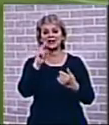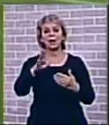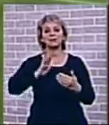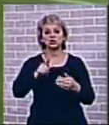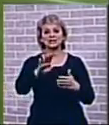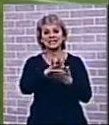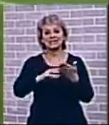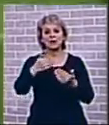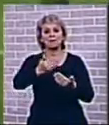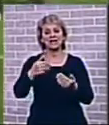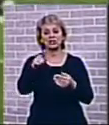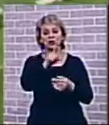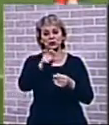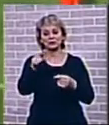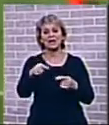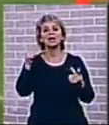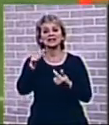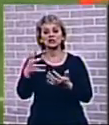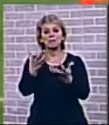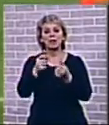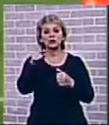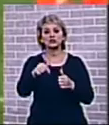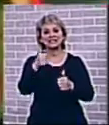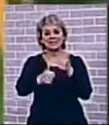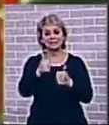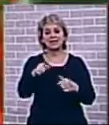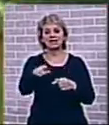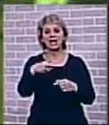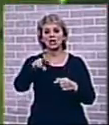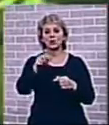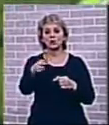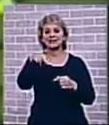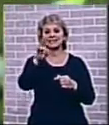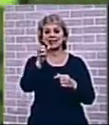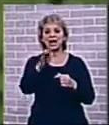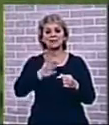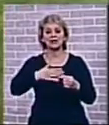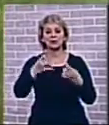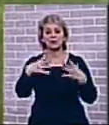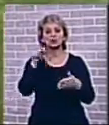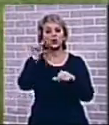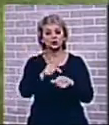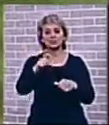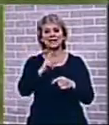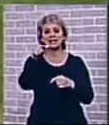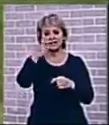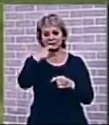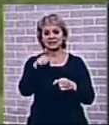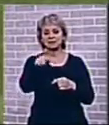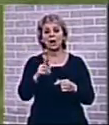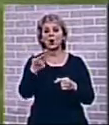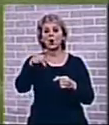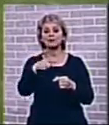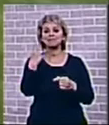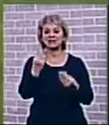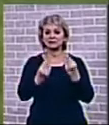пришлось извиняться перед болельщиками. Точнее, получается, у соперника. Легион «Динамо» на нашем празднике чувствует хозяином себя. Гол в